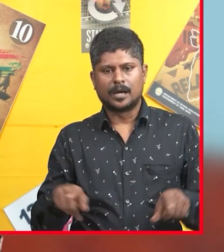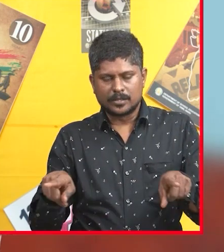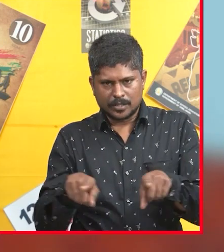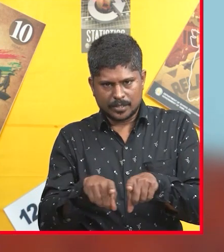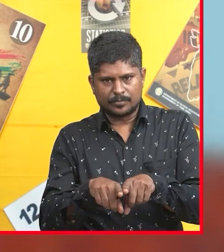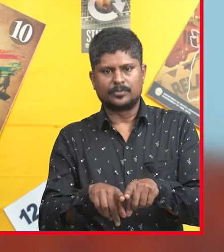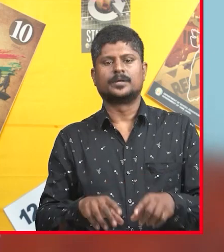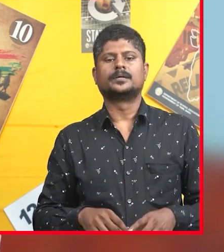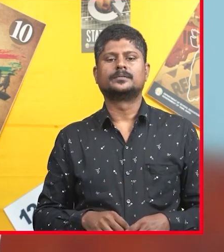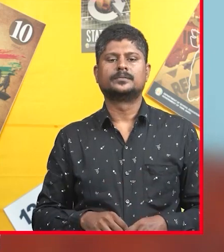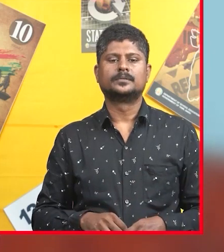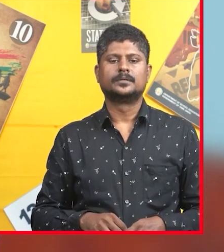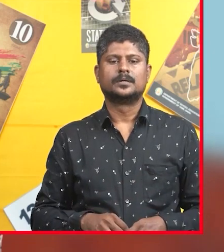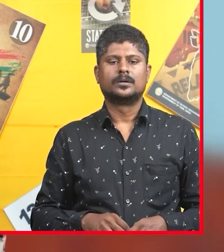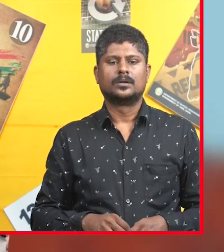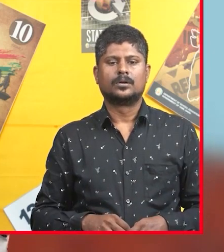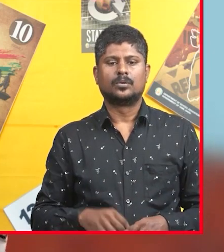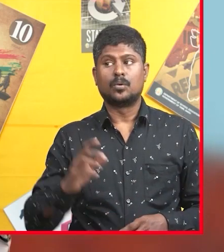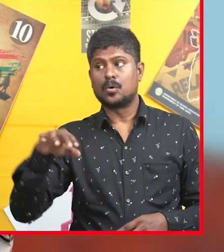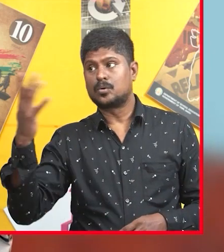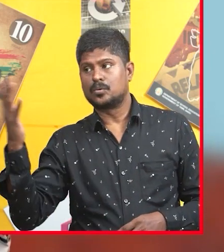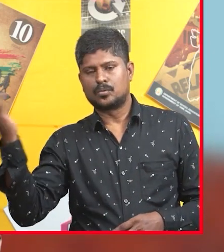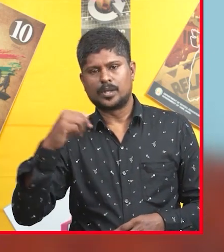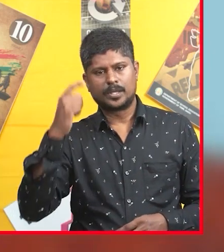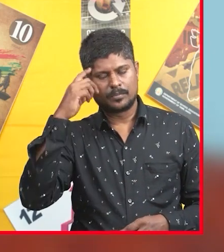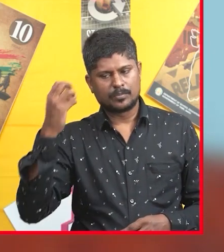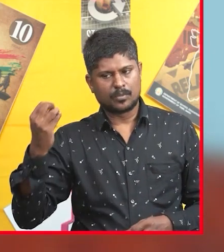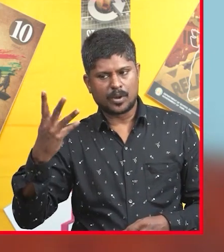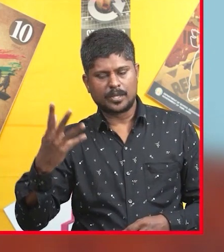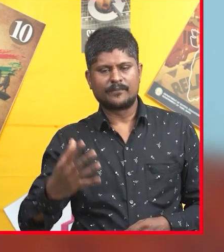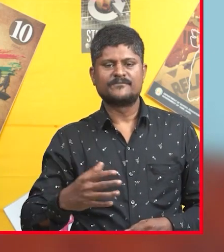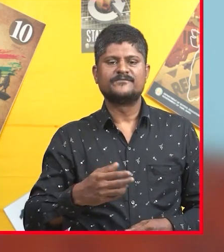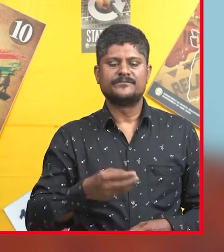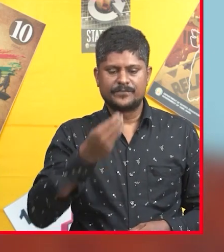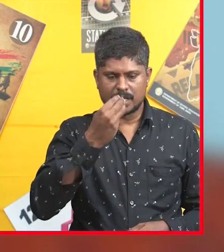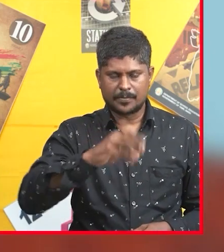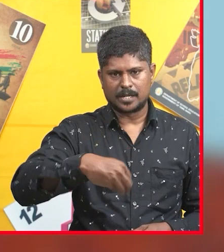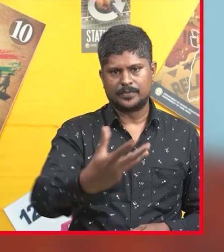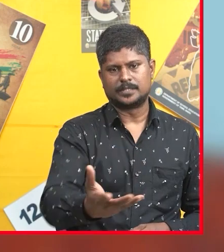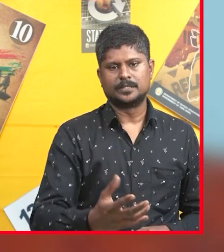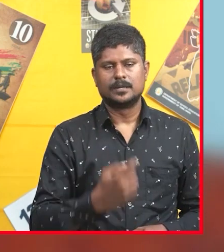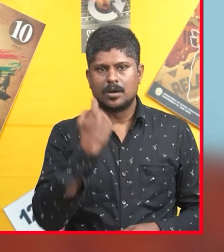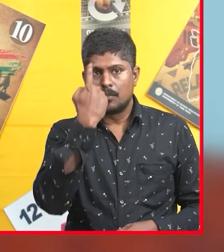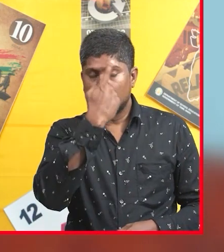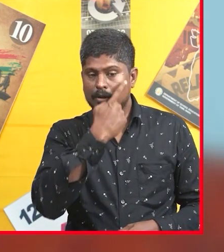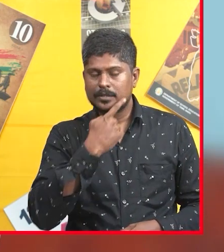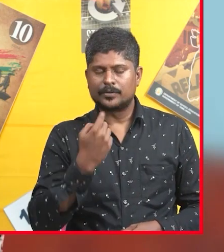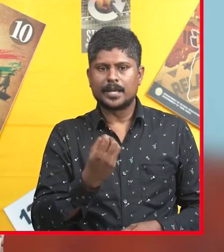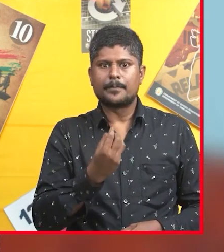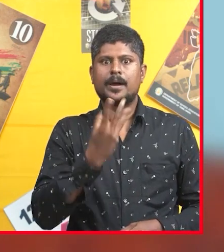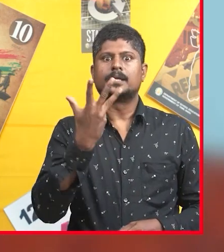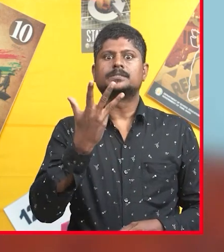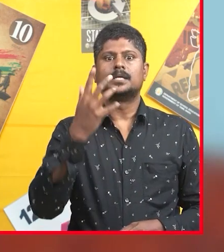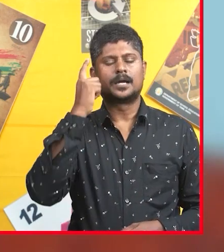அதே மாதிரி நோக்கு குலையும் விருந்து, நம்ம வீட்டுக்கு வரக்கூடிய விருந்தினரை முகமலர்ச்சியோட அவங்கள